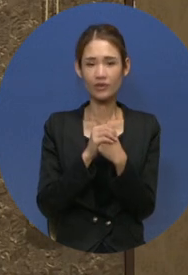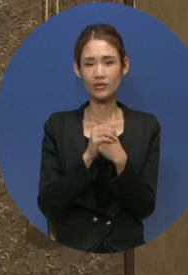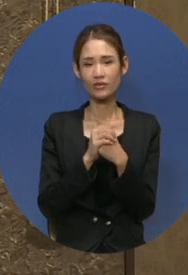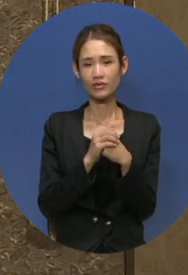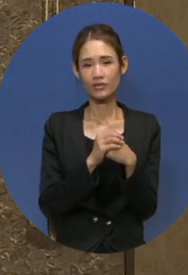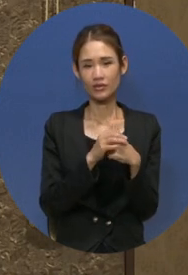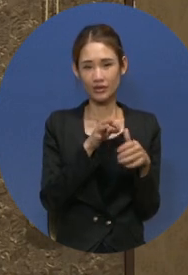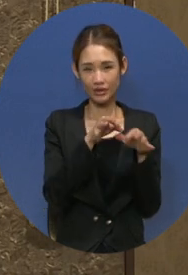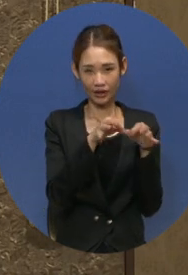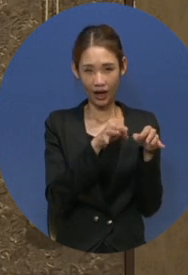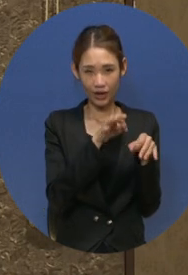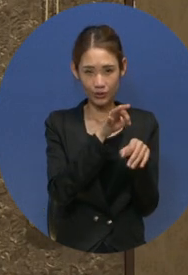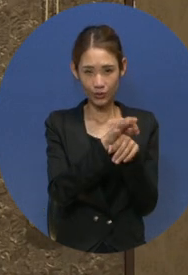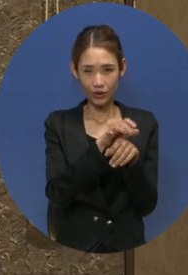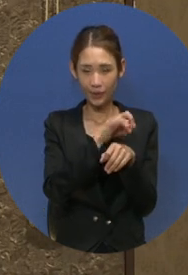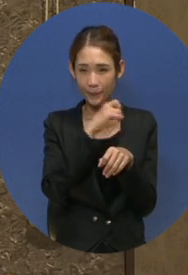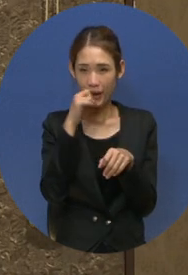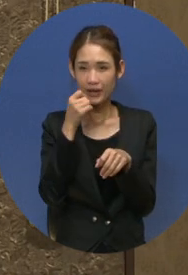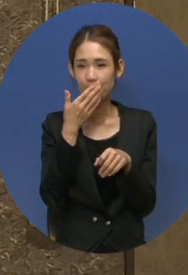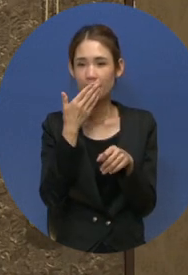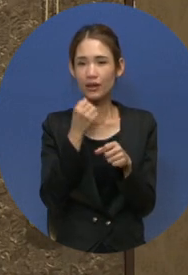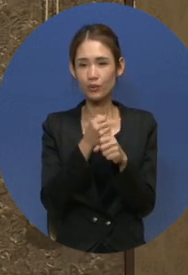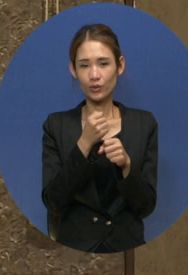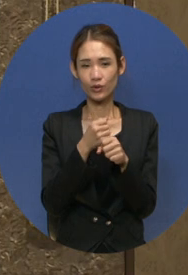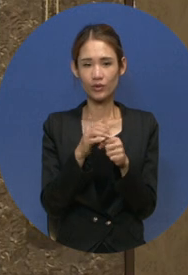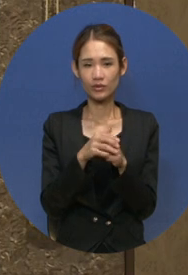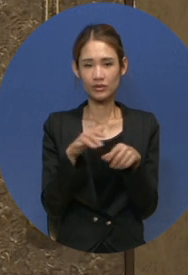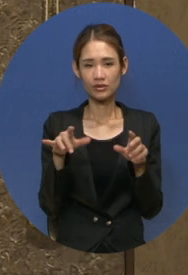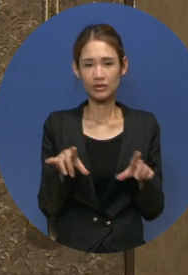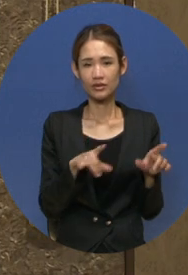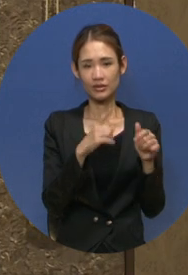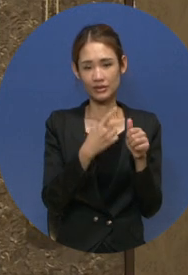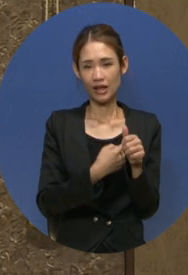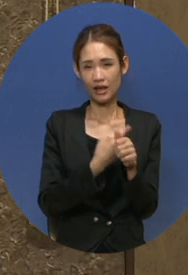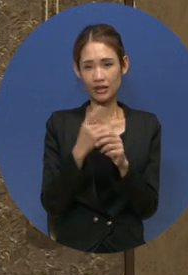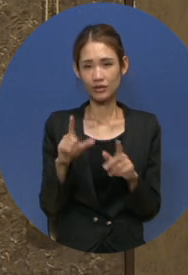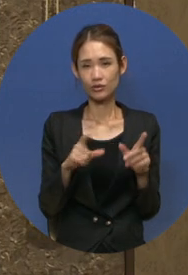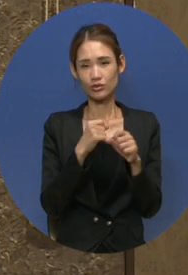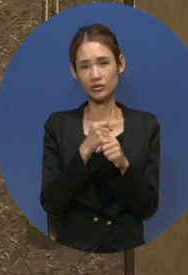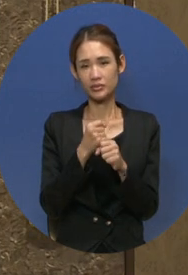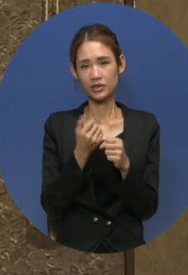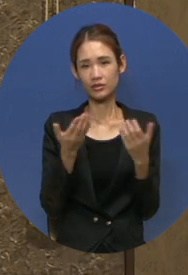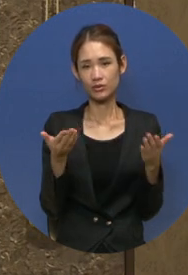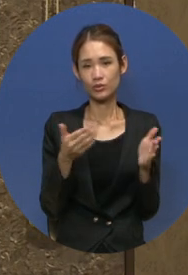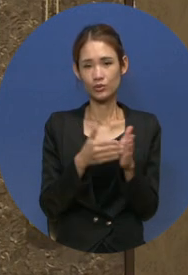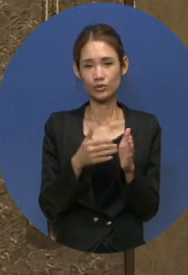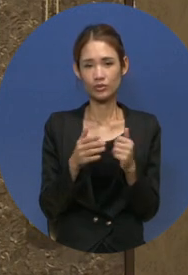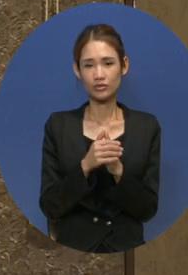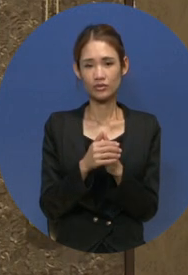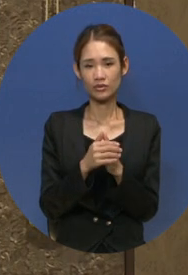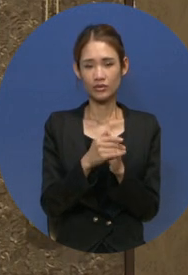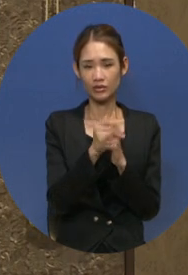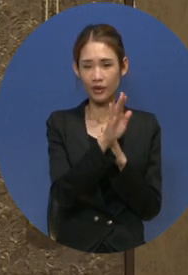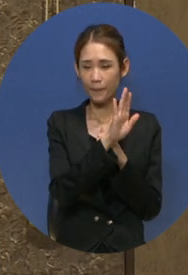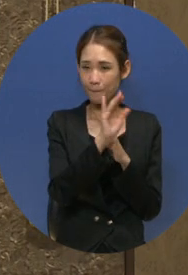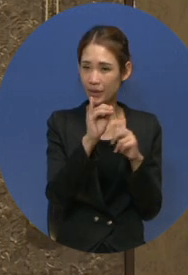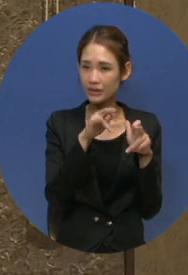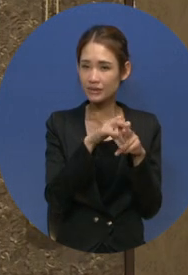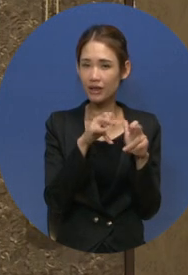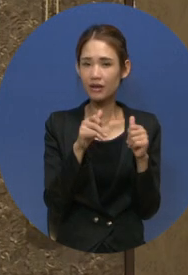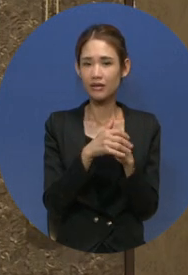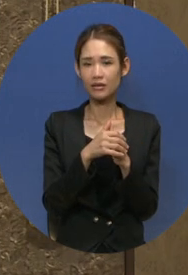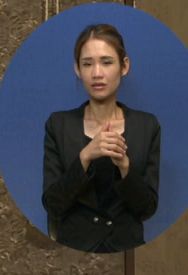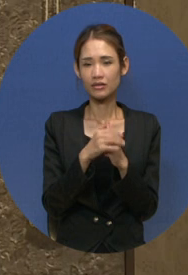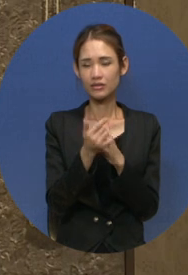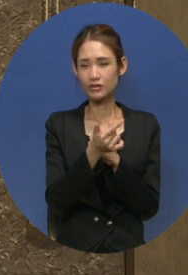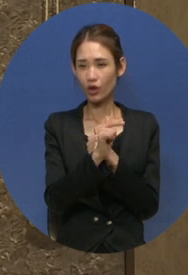나누고 장도 보고 뭐 맛있는 것도 해 먹고 그러면서 일상을 자연스럽게 누리게 하는 거예요. 근데 우리가 지금 비장애인들이 아무리